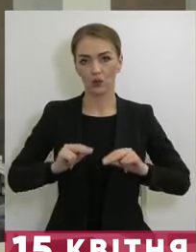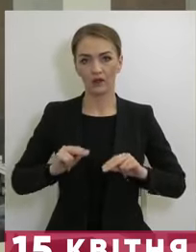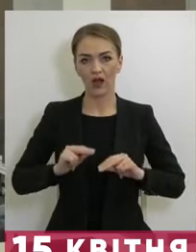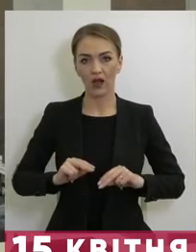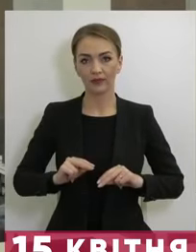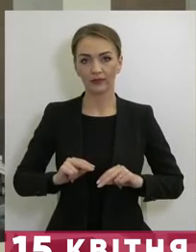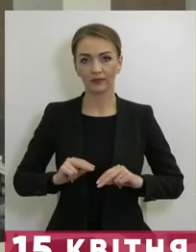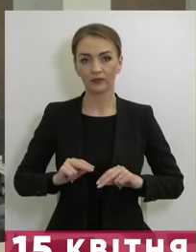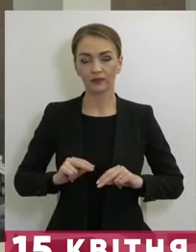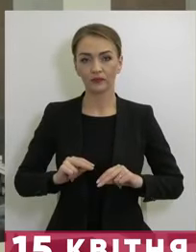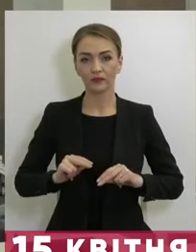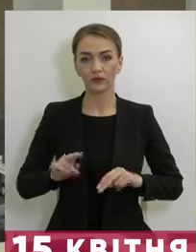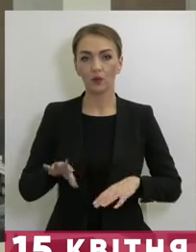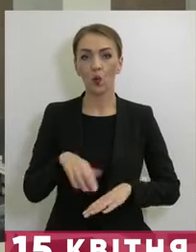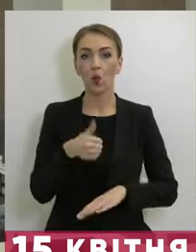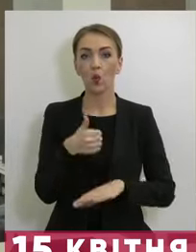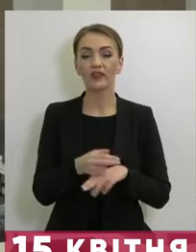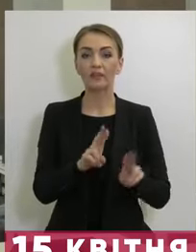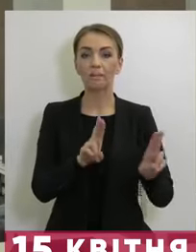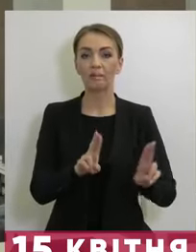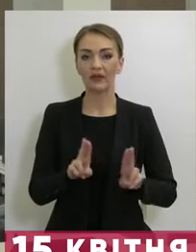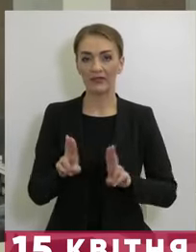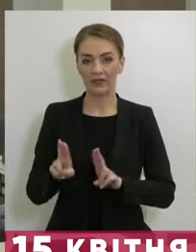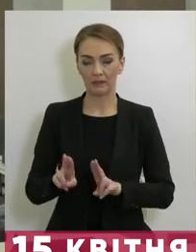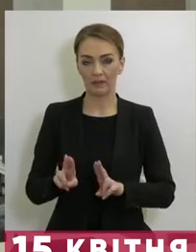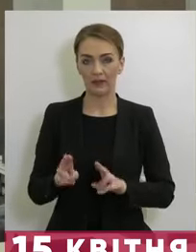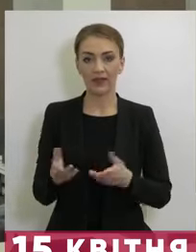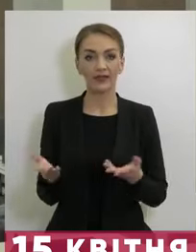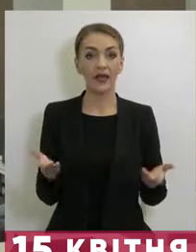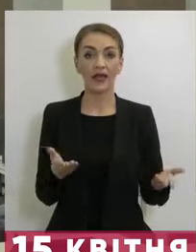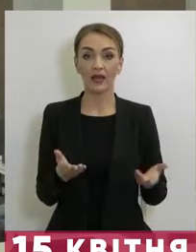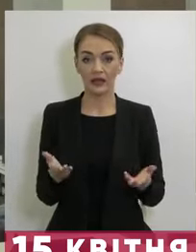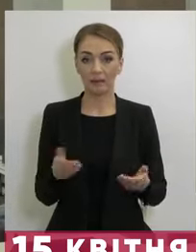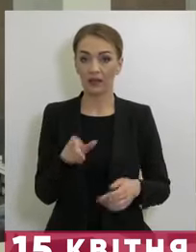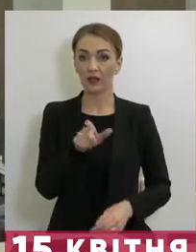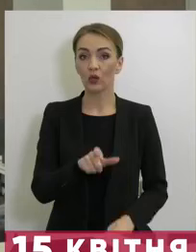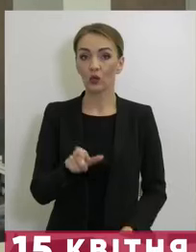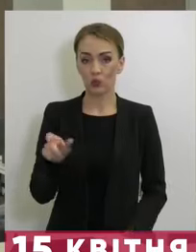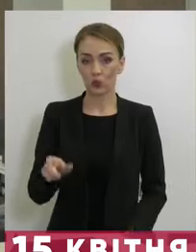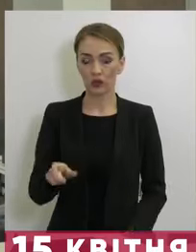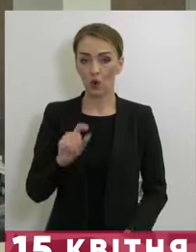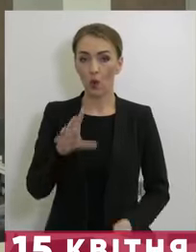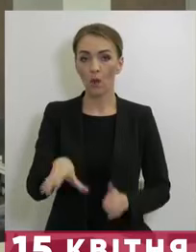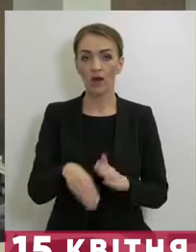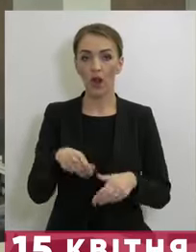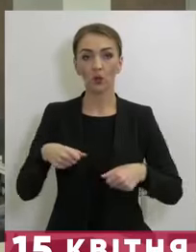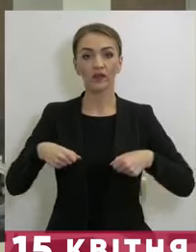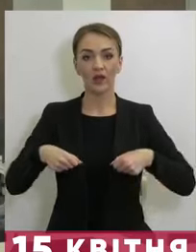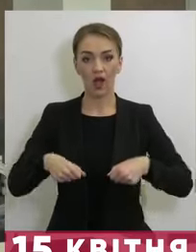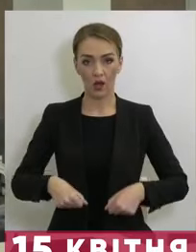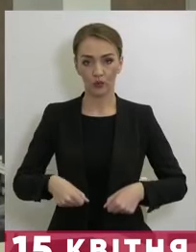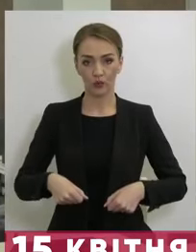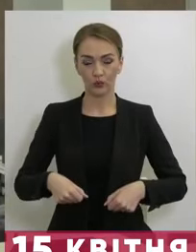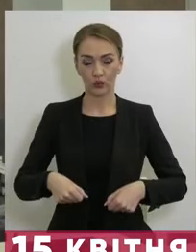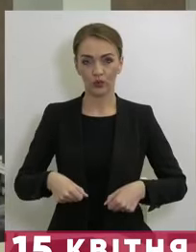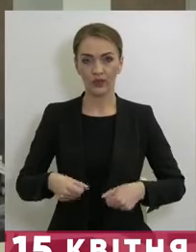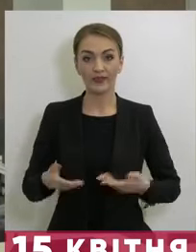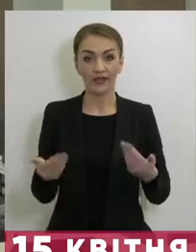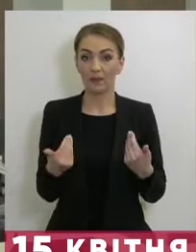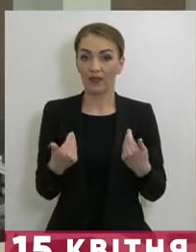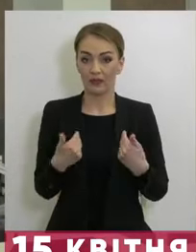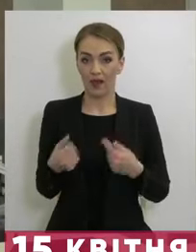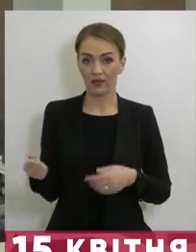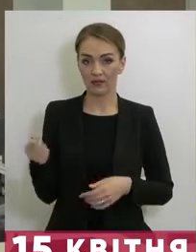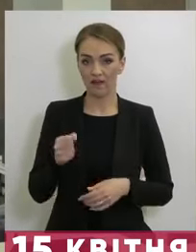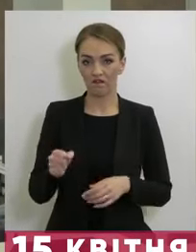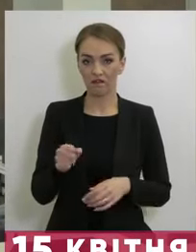працювати. Головні принципи, за якими люди обирають владу і за якими я